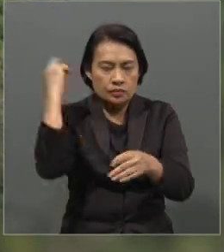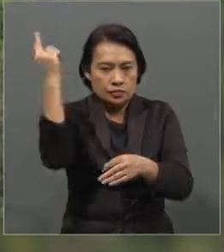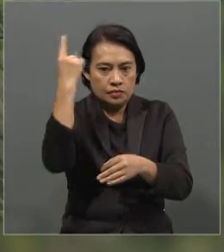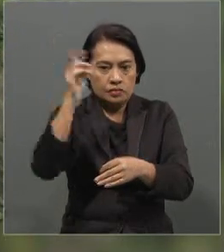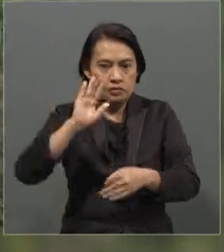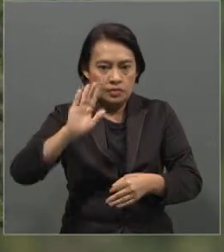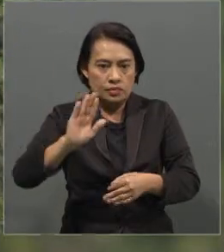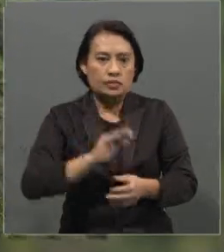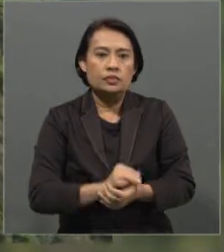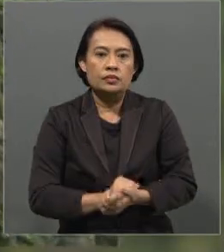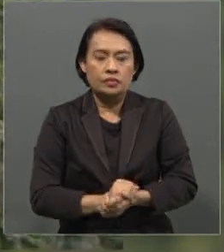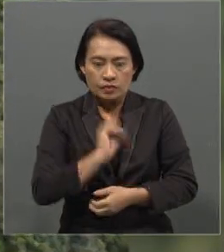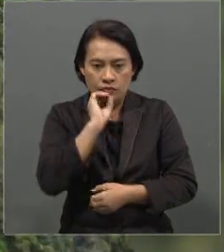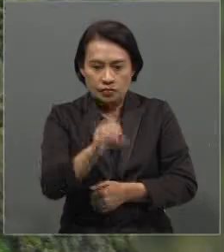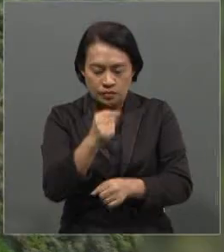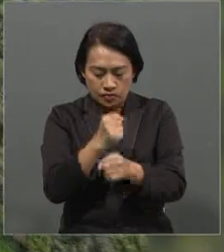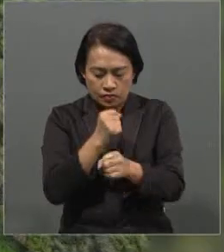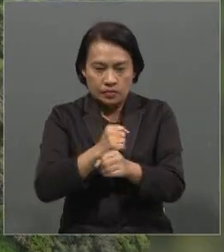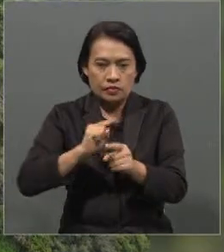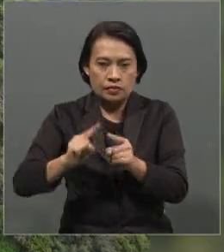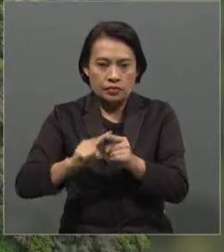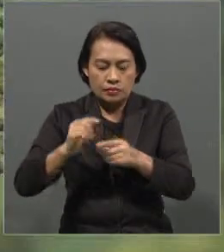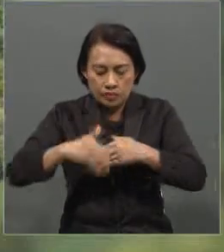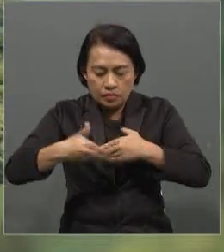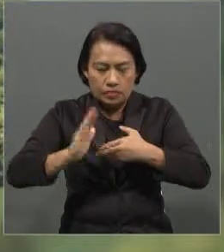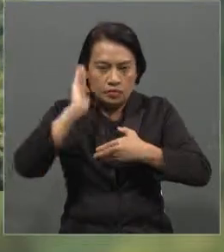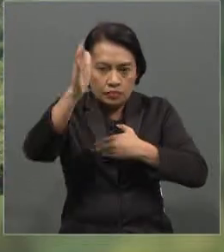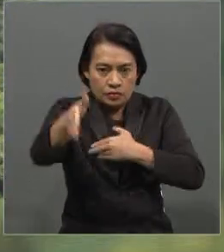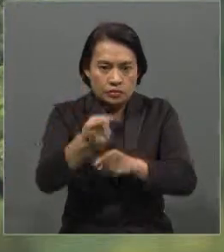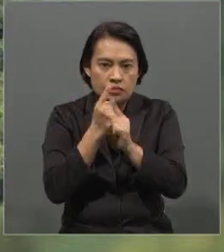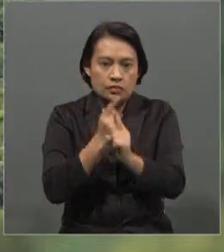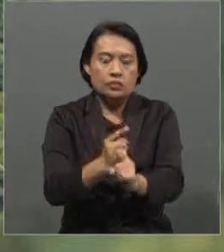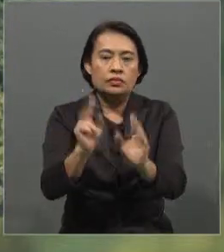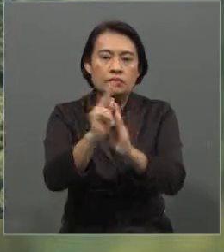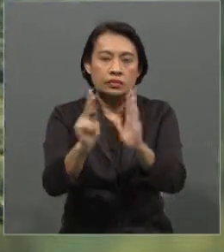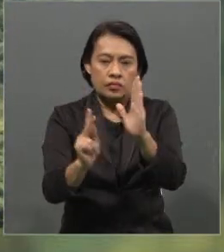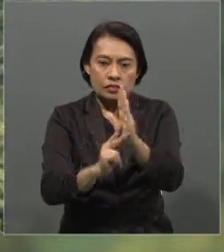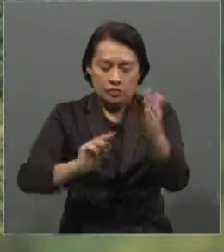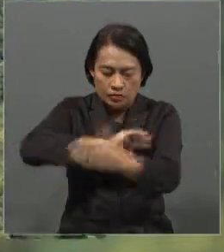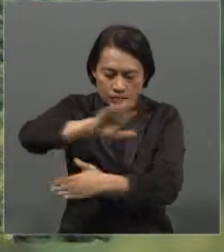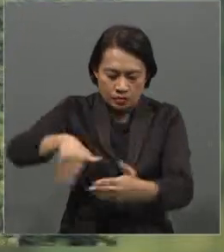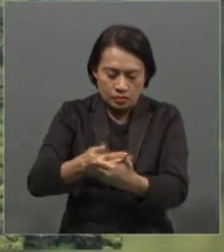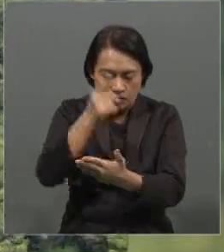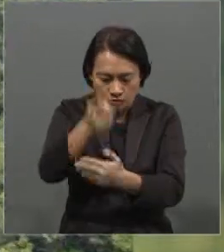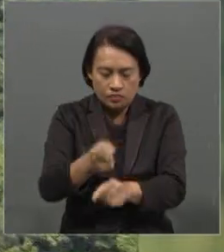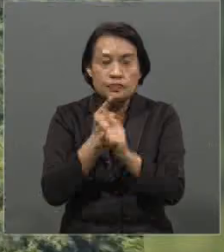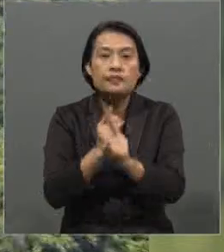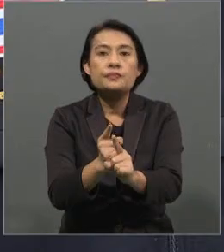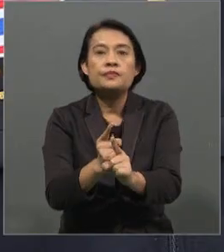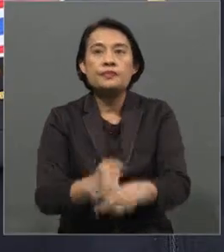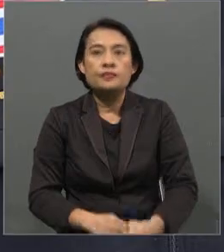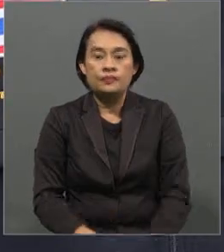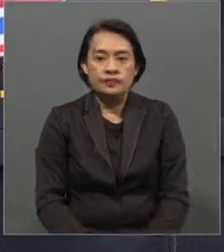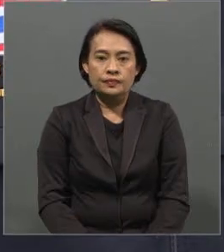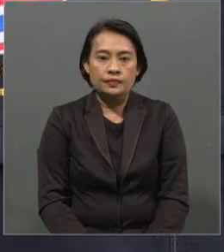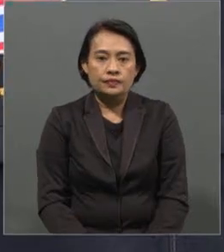แล้วย้ำนะครับว่าการดำเนินการทุกอย่างต่อจากนี้ไปจะต้องอยู่ภายใต้กฎหมายทั้งหมดครับ